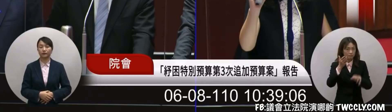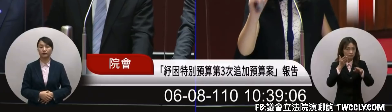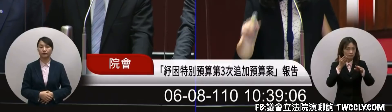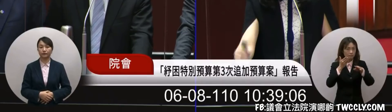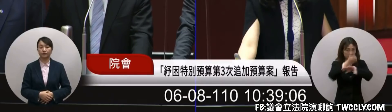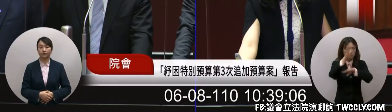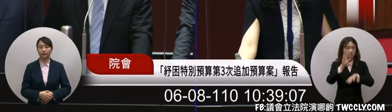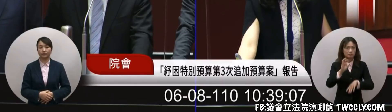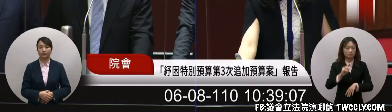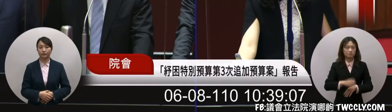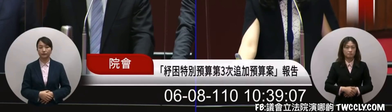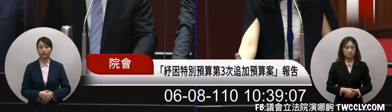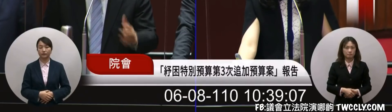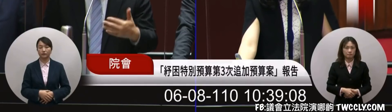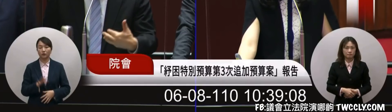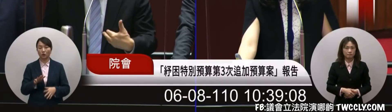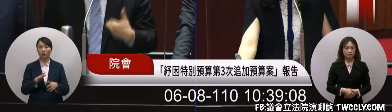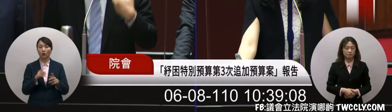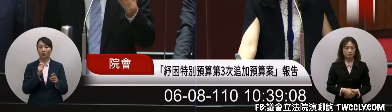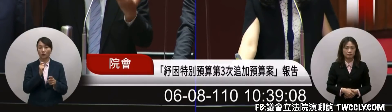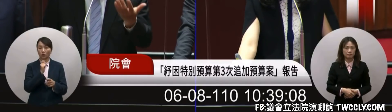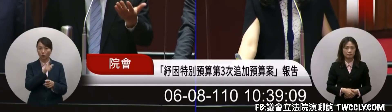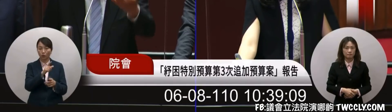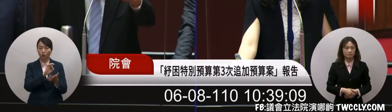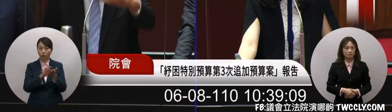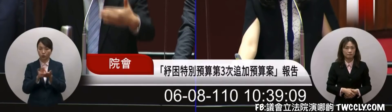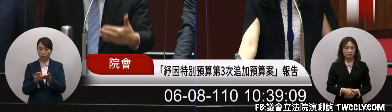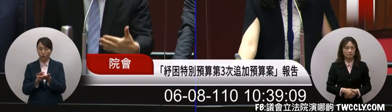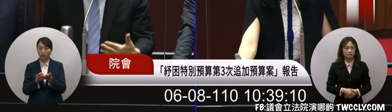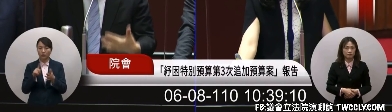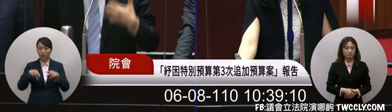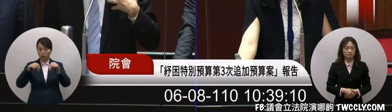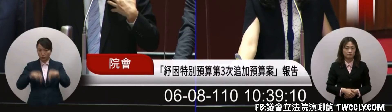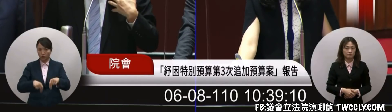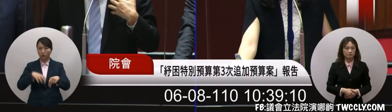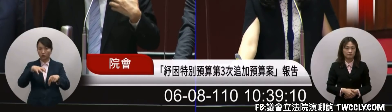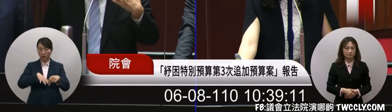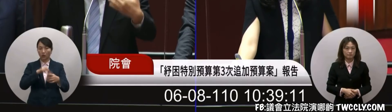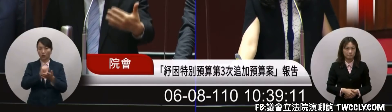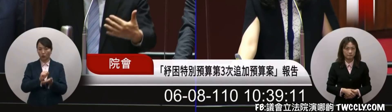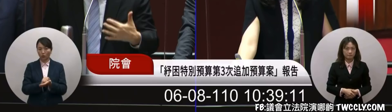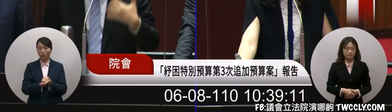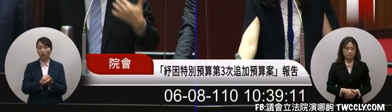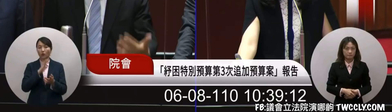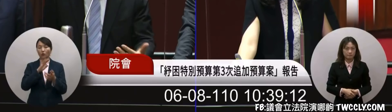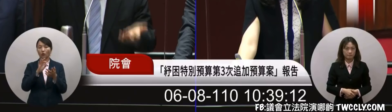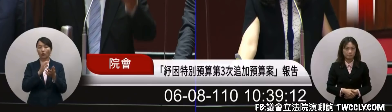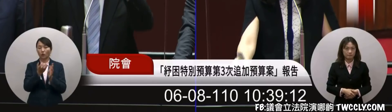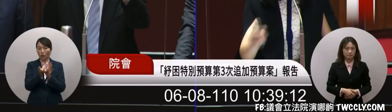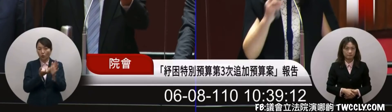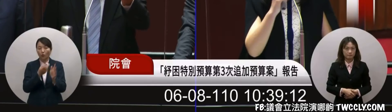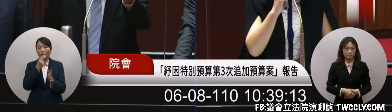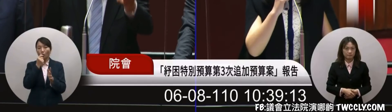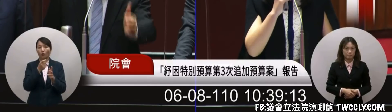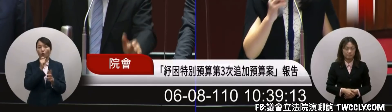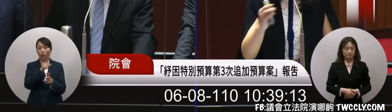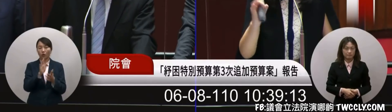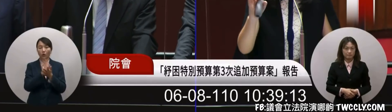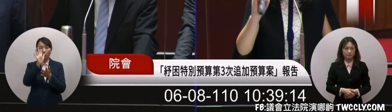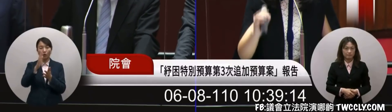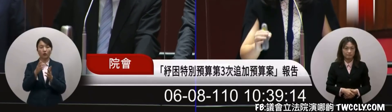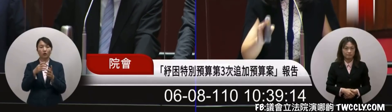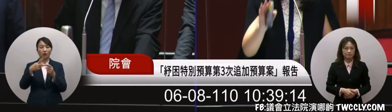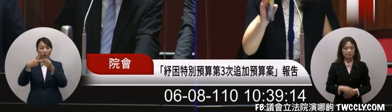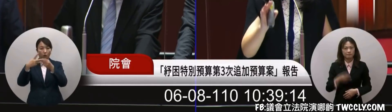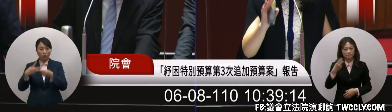序 有没有超过64亿？ 相关支付在企业里面。有分易支付等等，未来相关的资料。